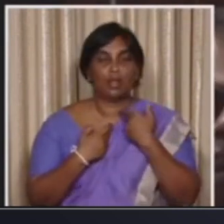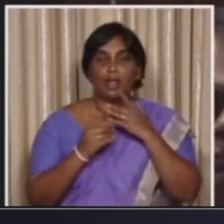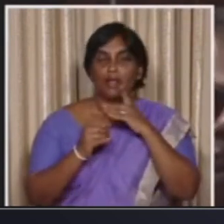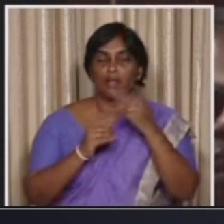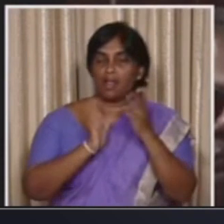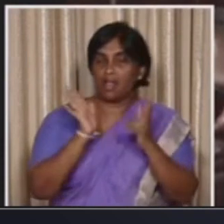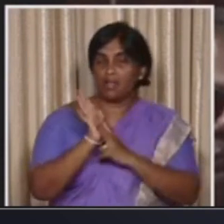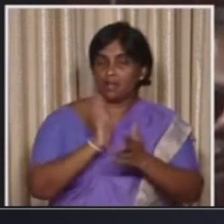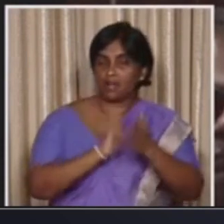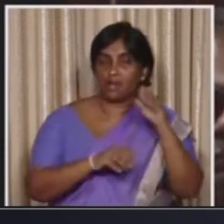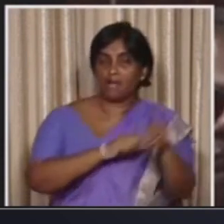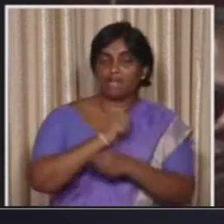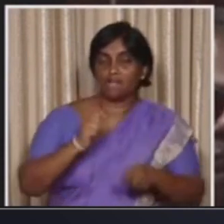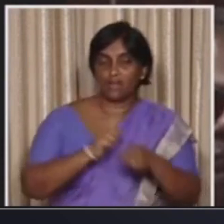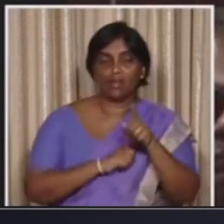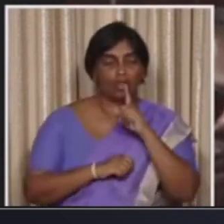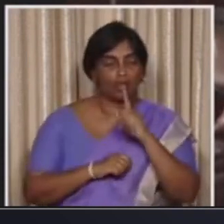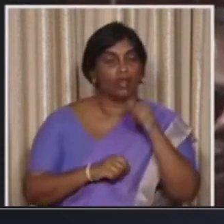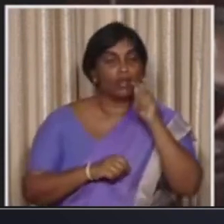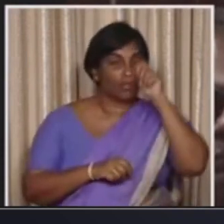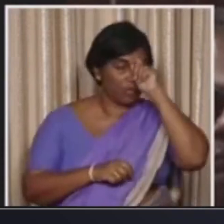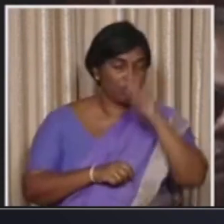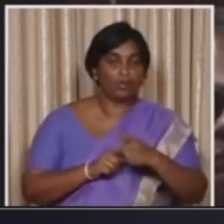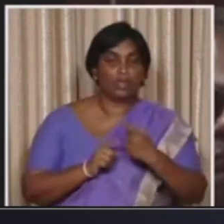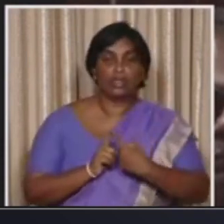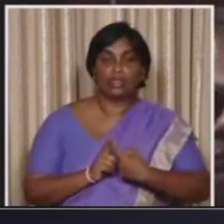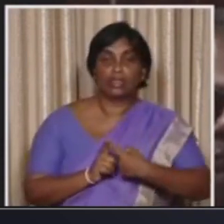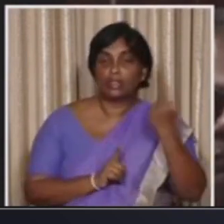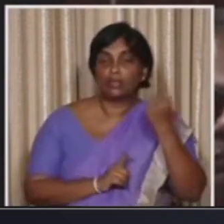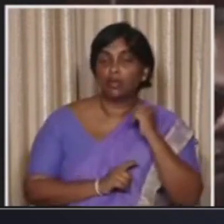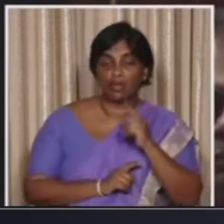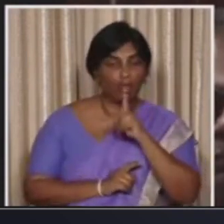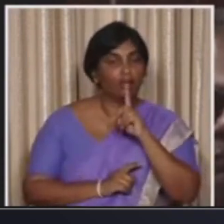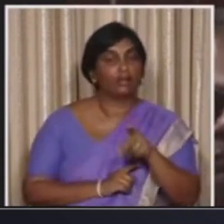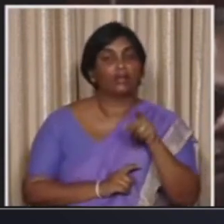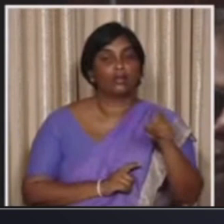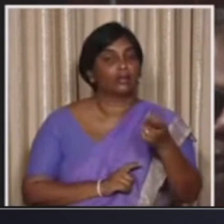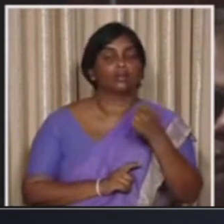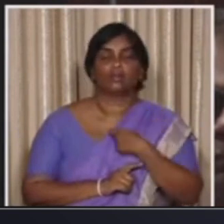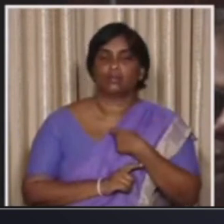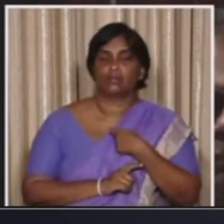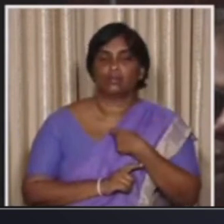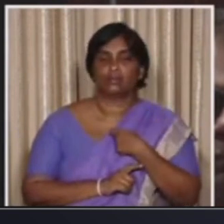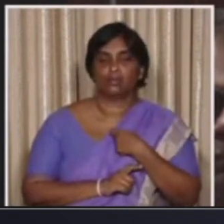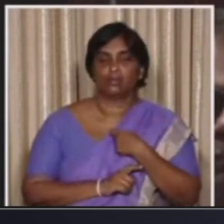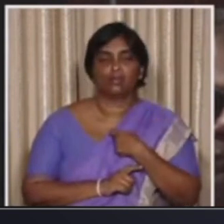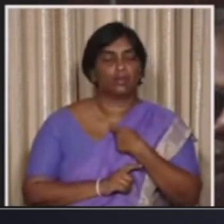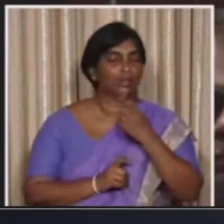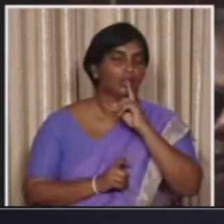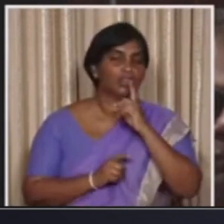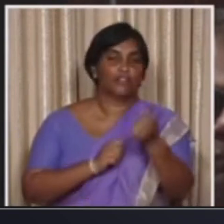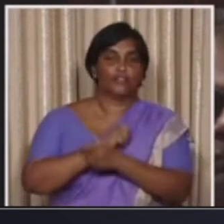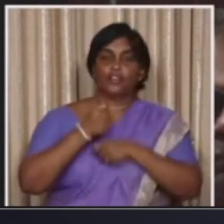ගොවියෙක්ගෙන් ඇහුවොත් කොහොමද ගොවි මහත්තයා දියුණු වෙන්නේ කියලා අපි ඇහුවොත් උන් දැකියයි අපිට, අනේ මහත්තයෝ